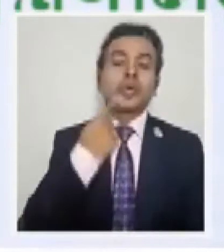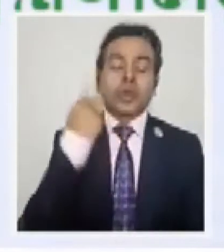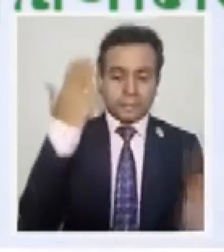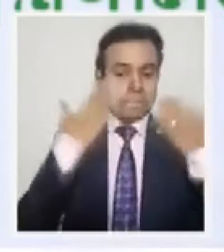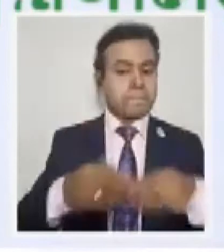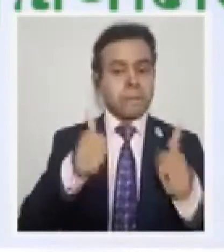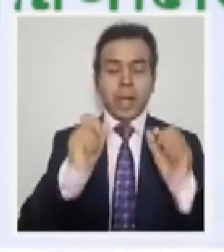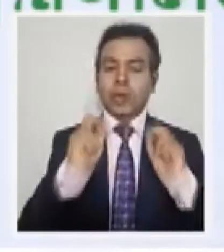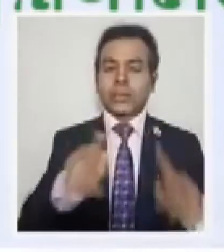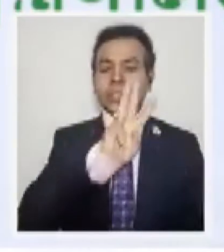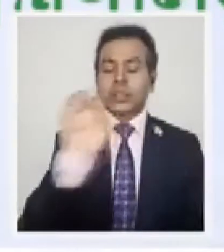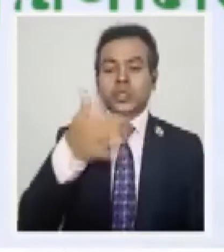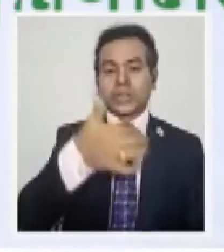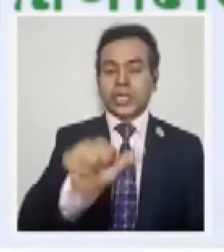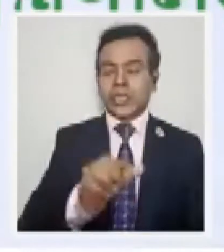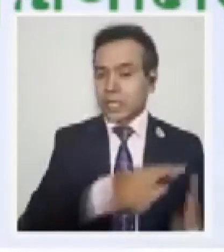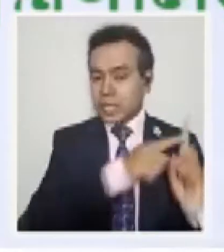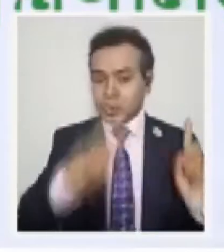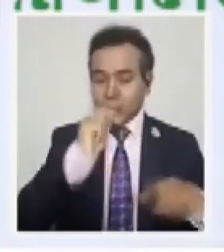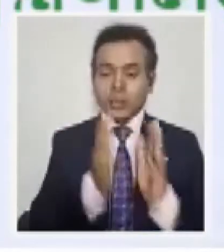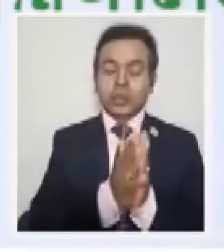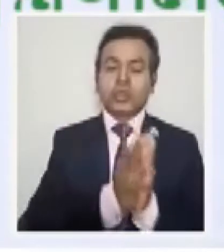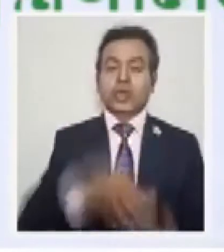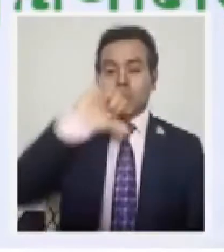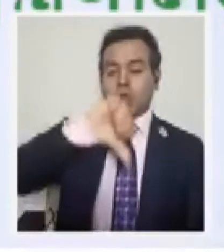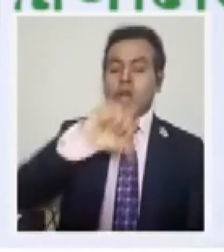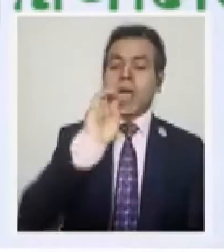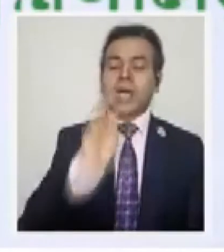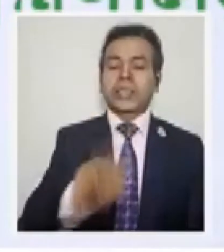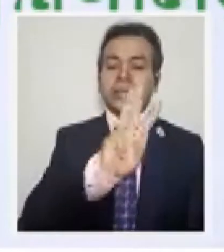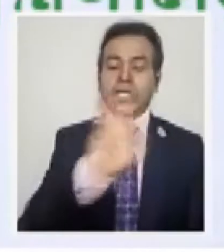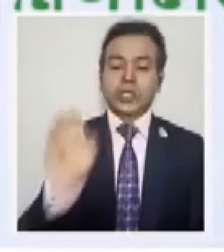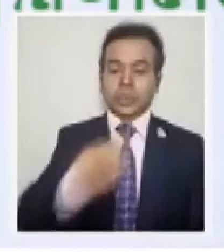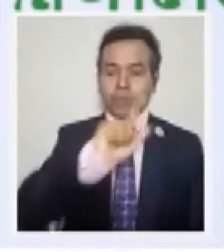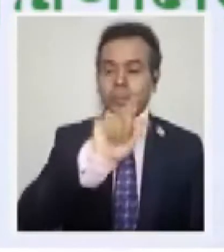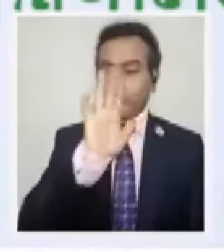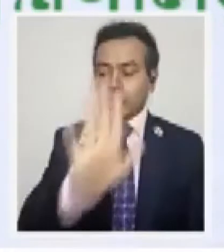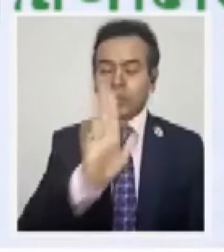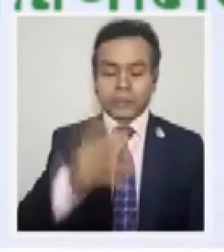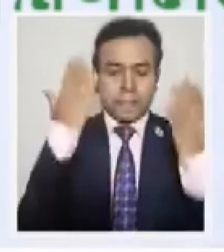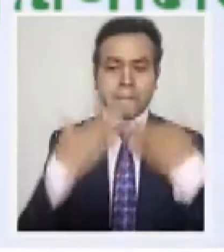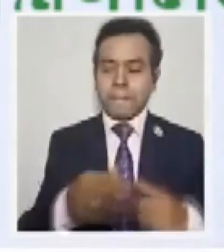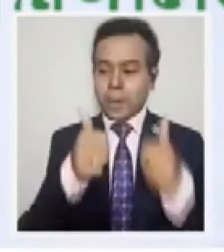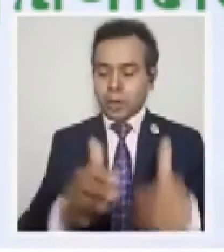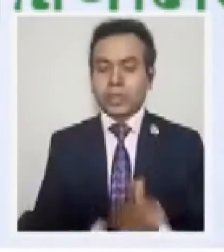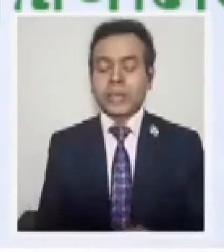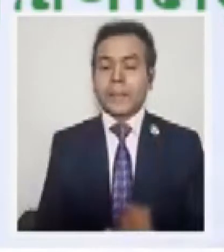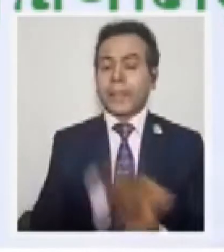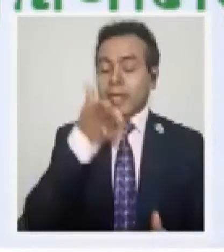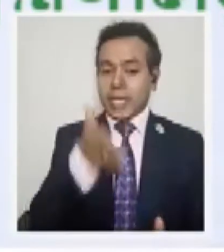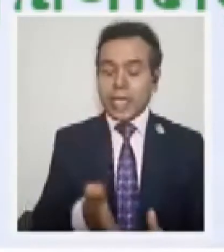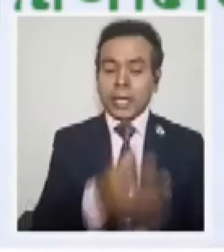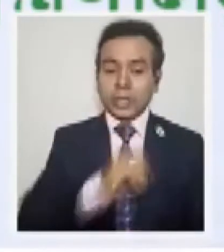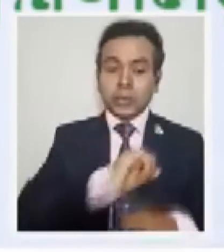হার 17.66%। গত 24 ঘন্টায় সুস্থ হয়েছেন 360 জন, এ পর্যন্ত সুস্থ